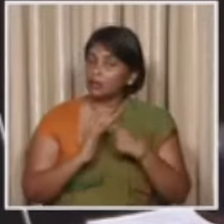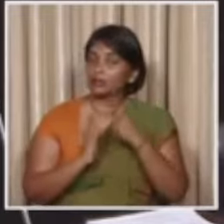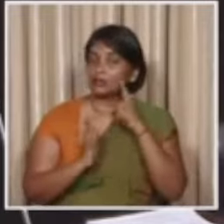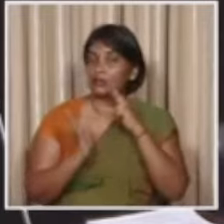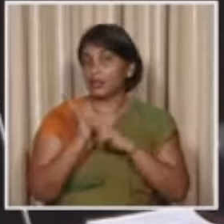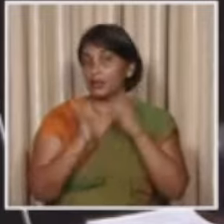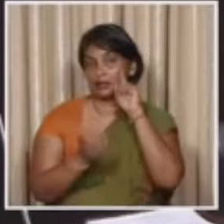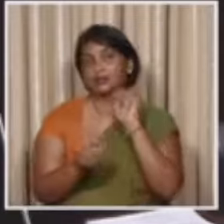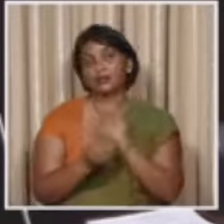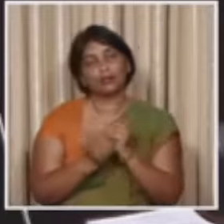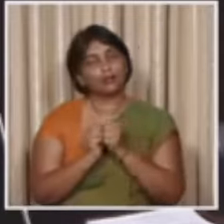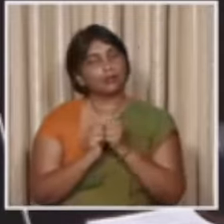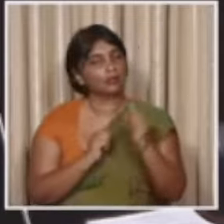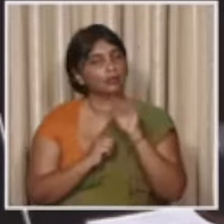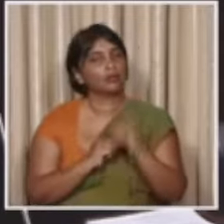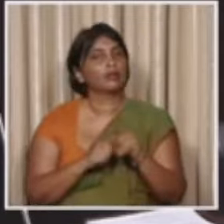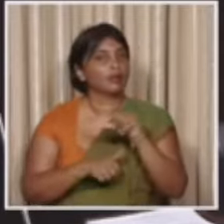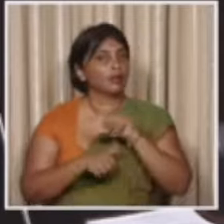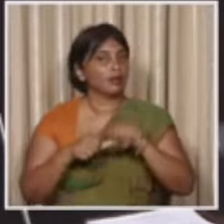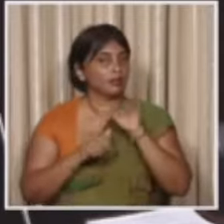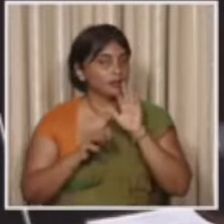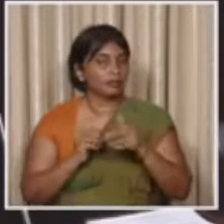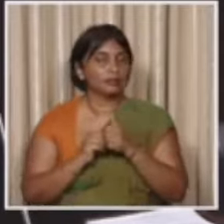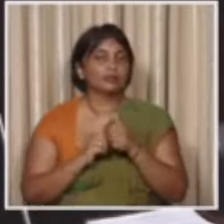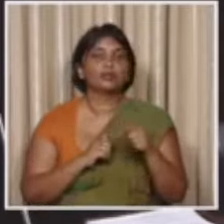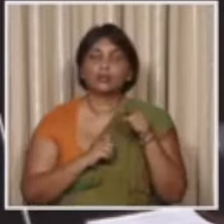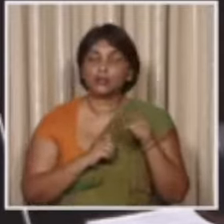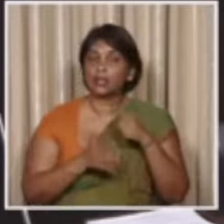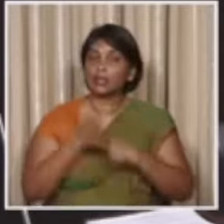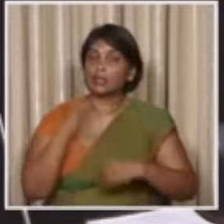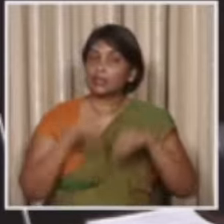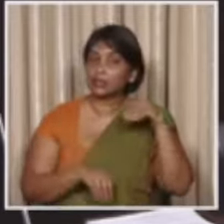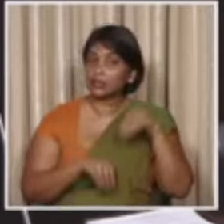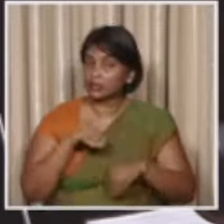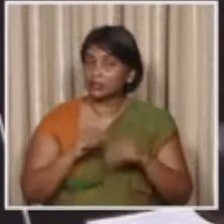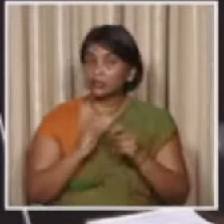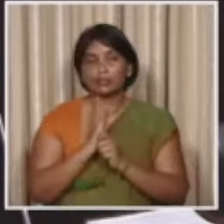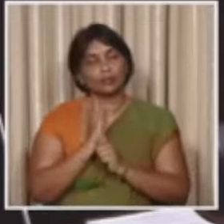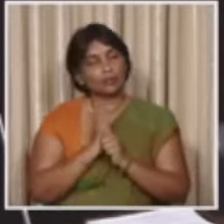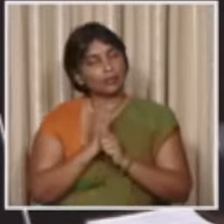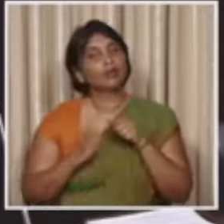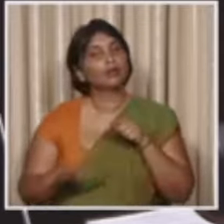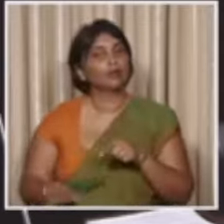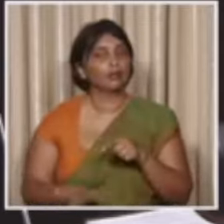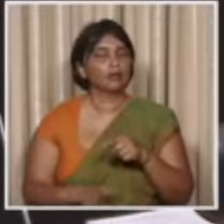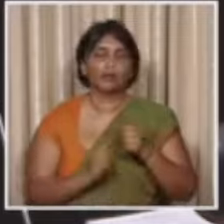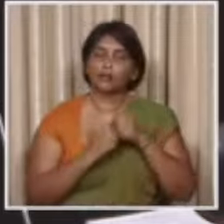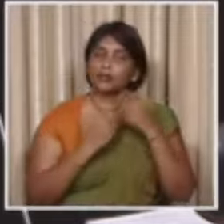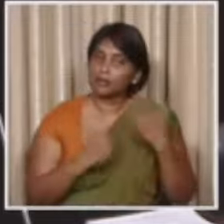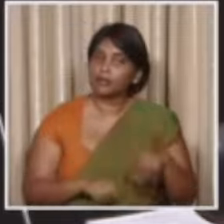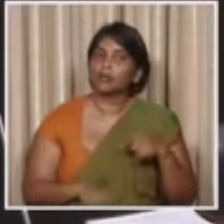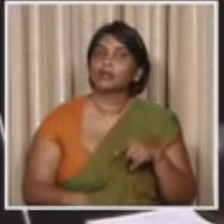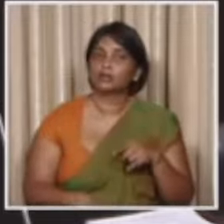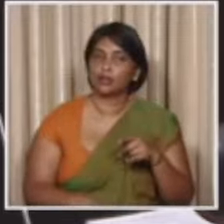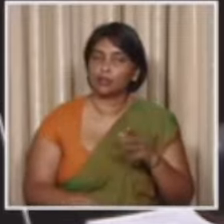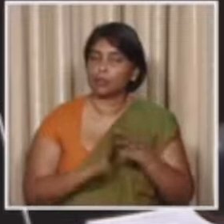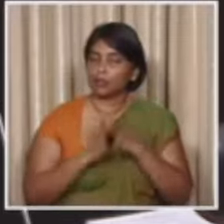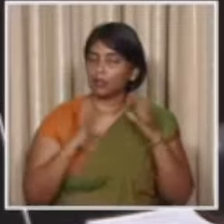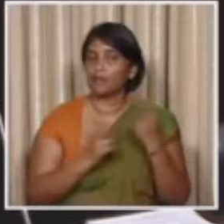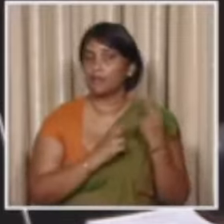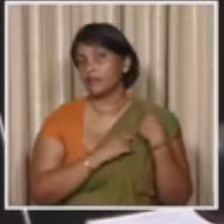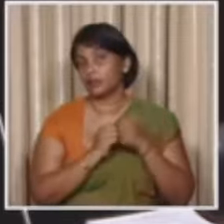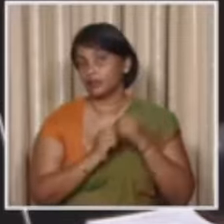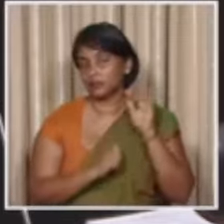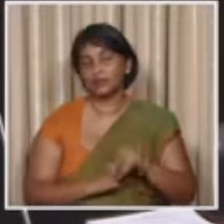ආරක්ෂාව වෙනුවෙන් කැපවෙච්ච ආයතන බවට පත් කිරීමත් දේශපාලන පාතාල ලෝකය මෙතනින් අවසන් කිරීමටත් ලොකු වගකීමක් අපට